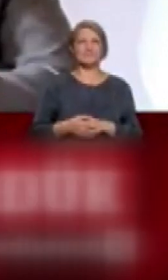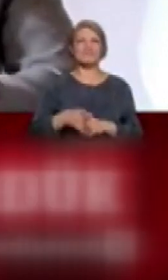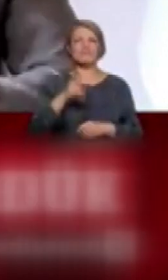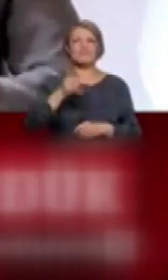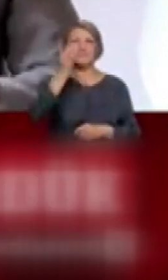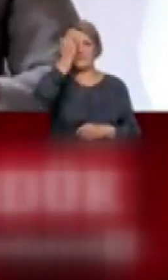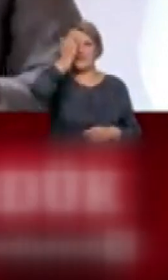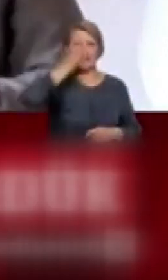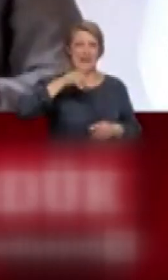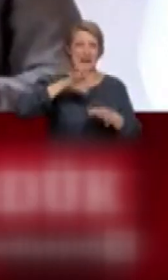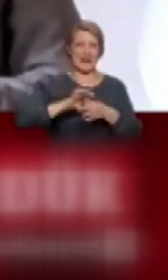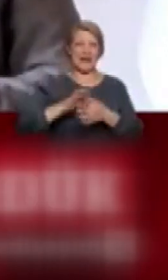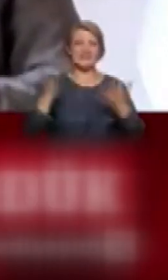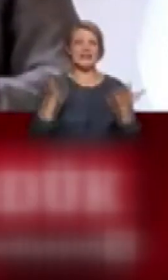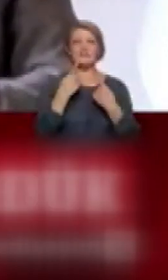verdi